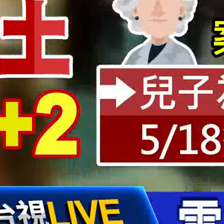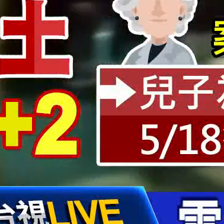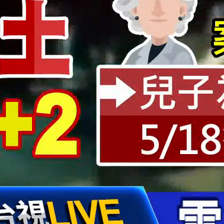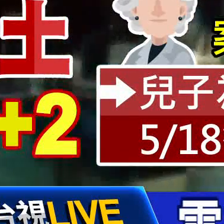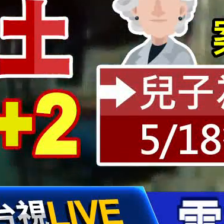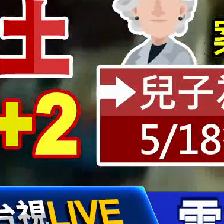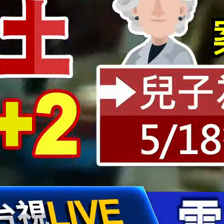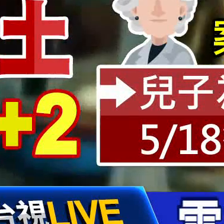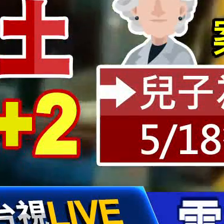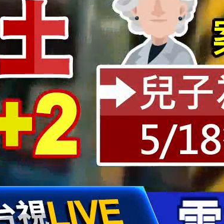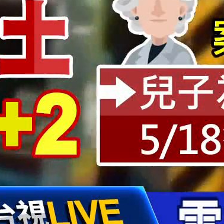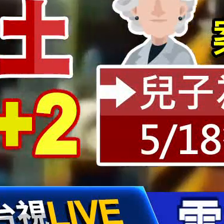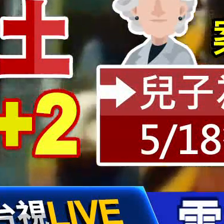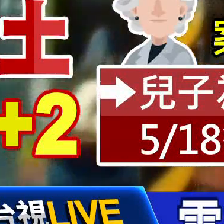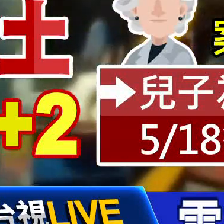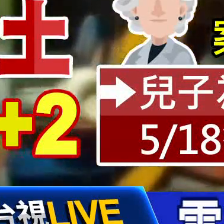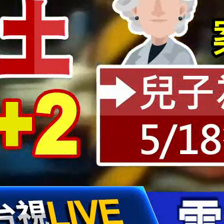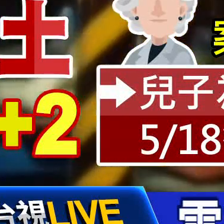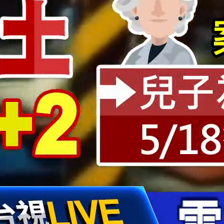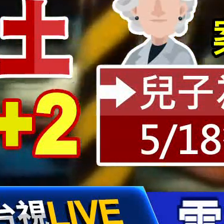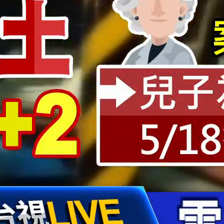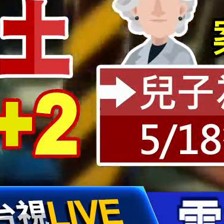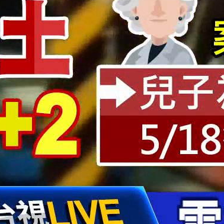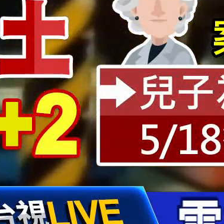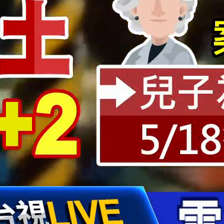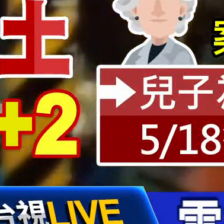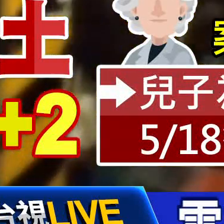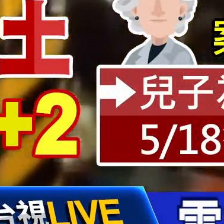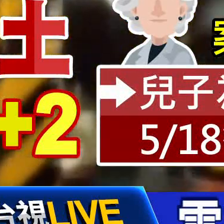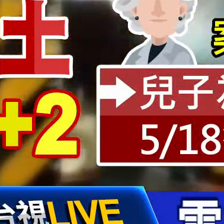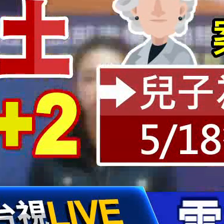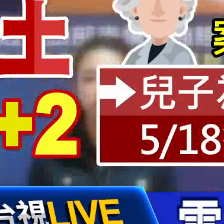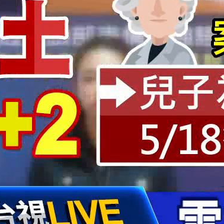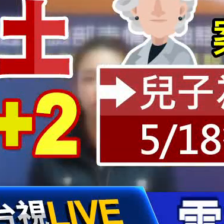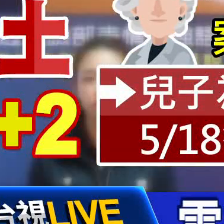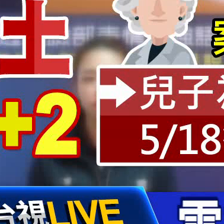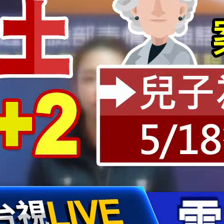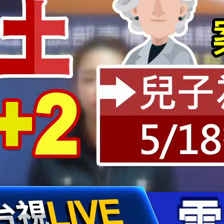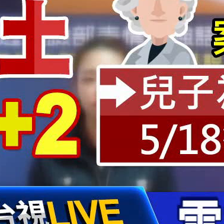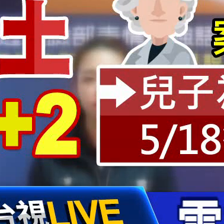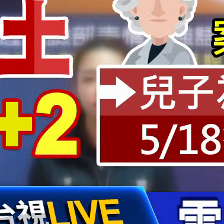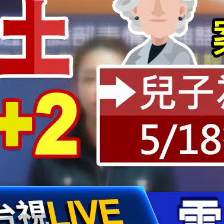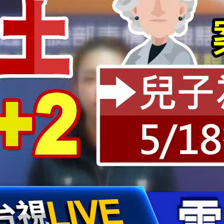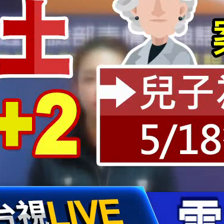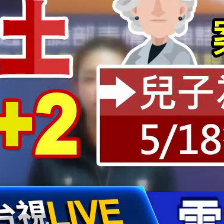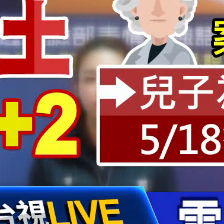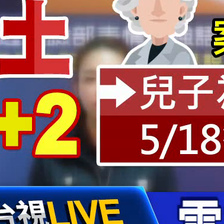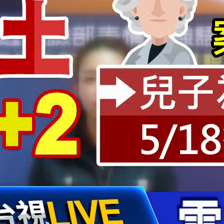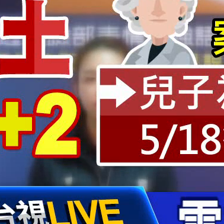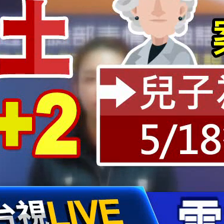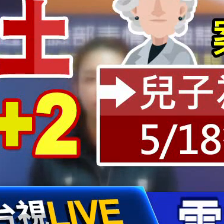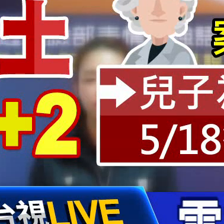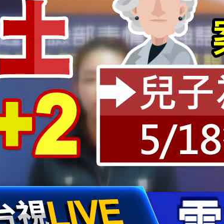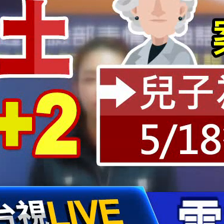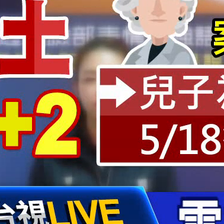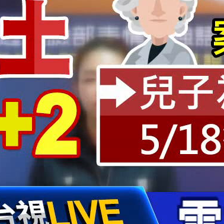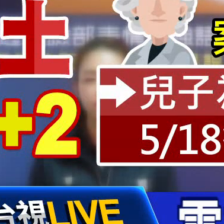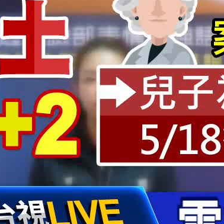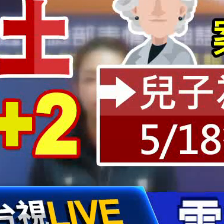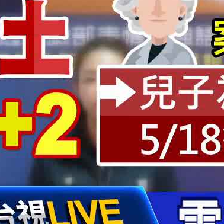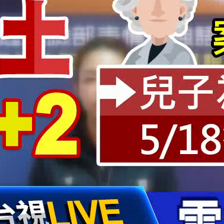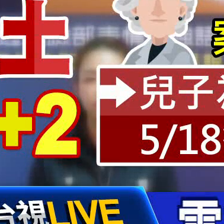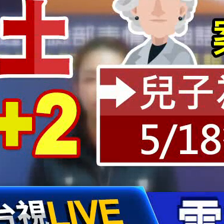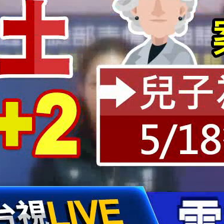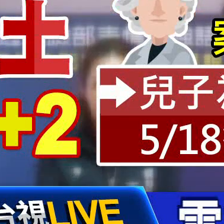云林县新增了两例本土确诊案例，分别是案4019还有案4222。其中案4019的父亲是案